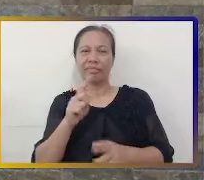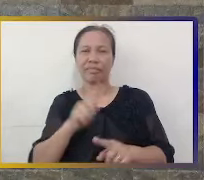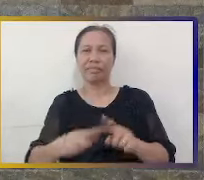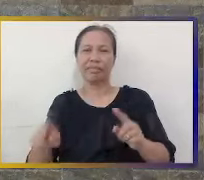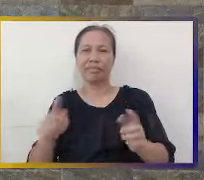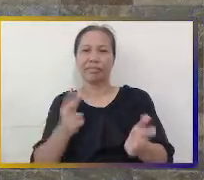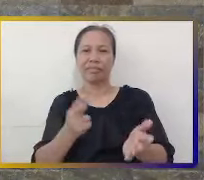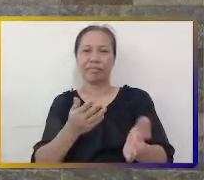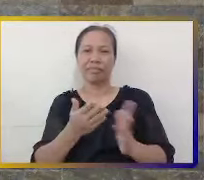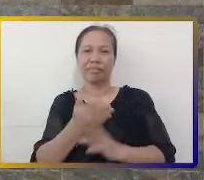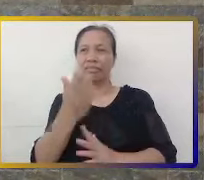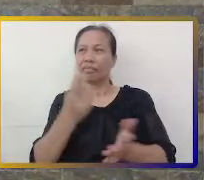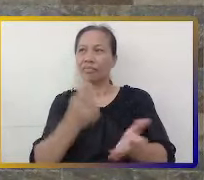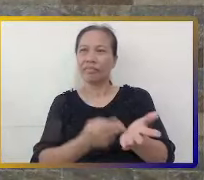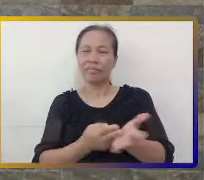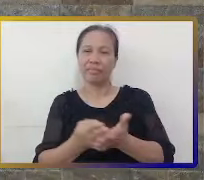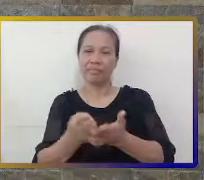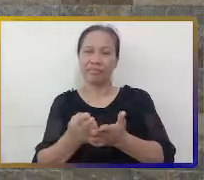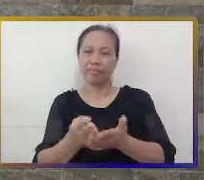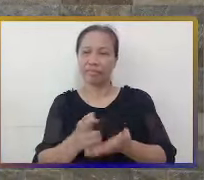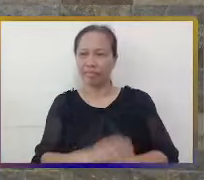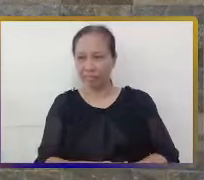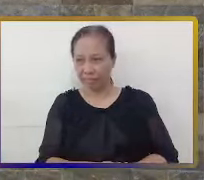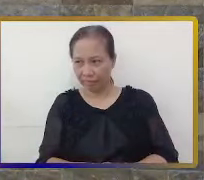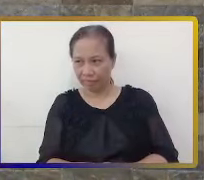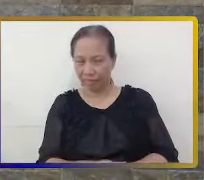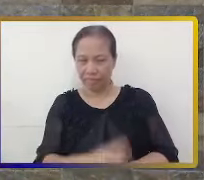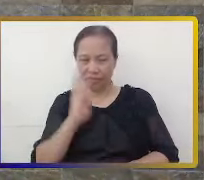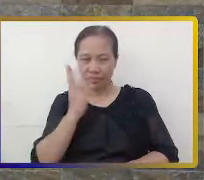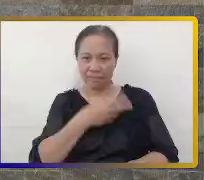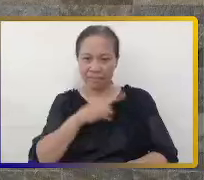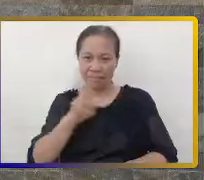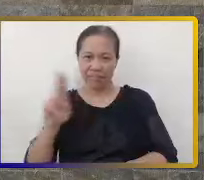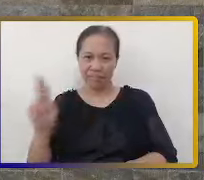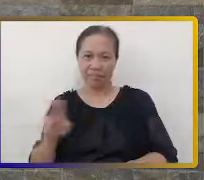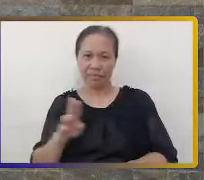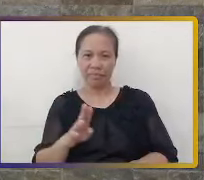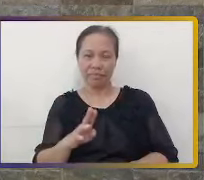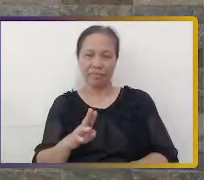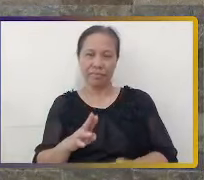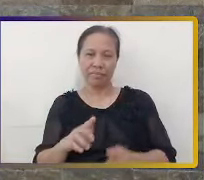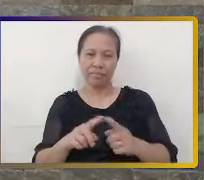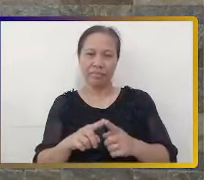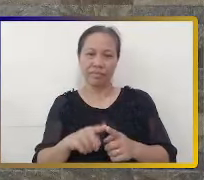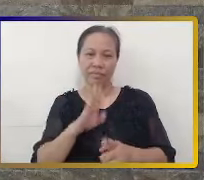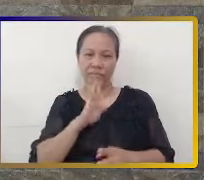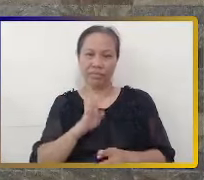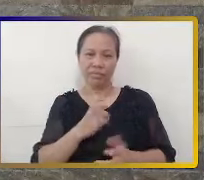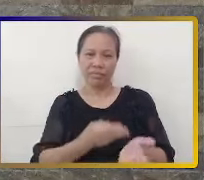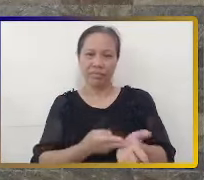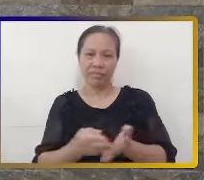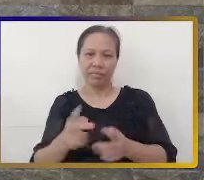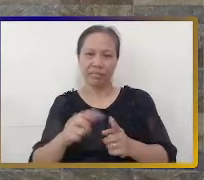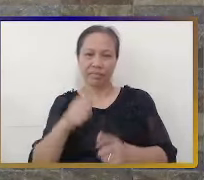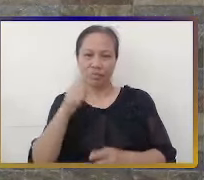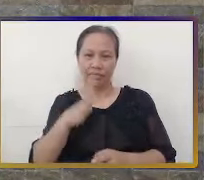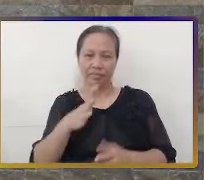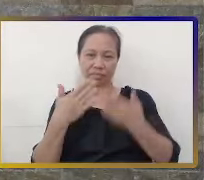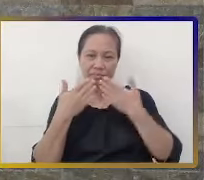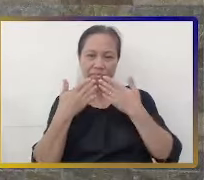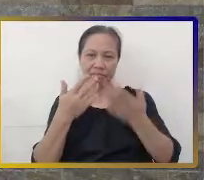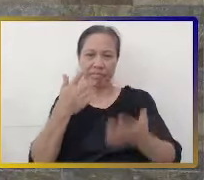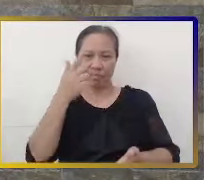honesty because listen now you should be honest to God to thank God